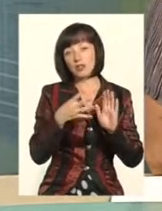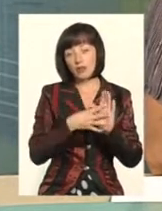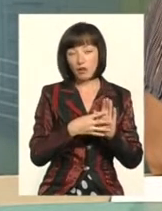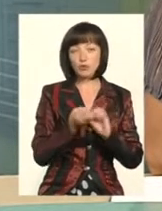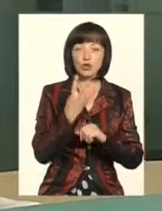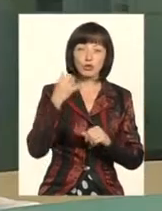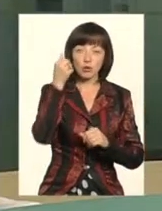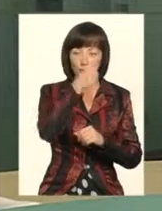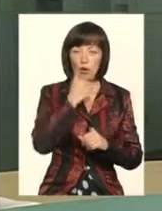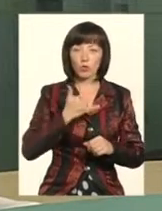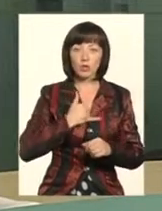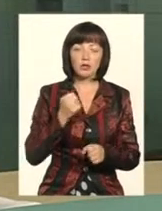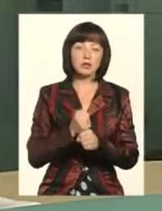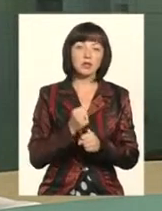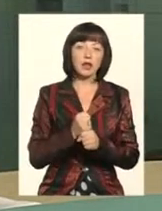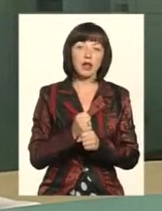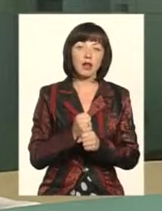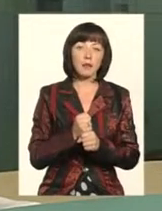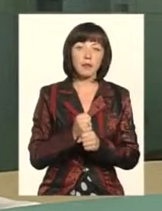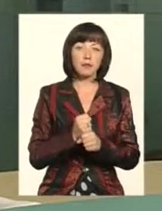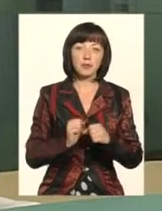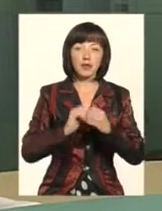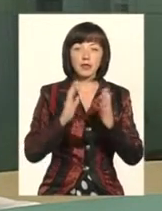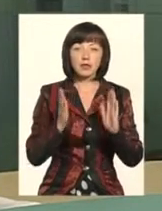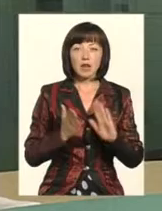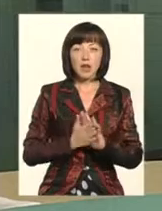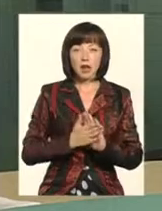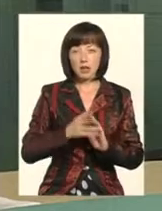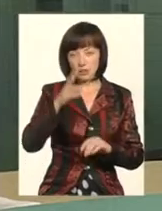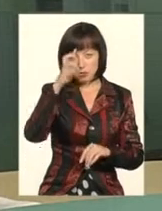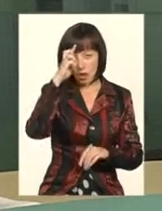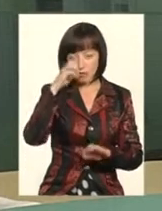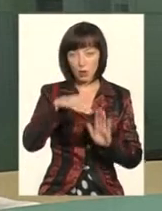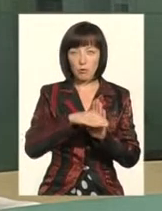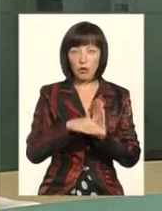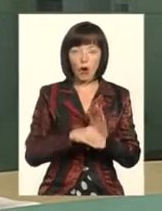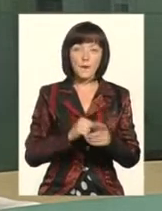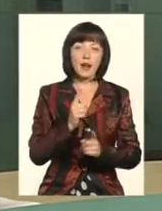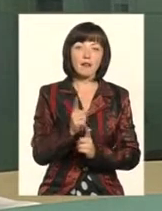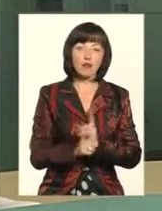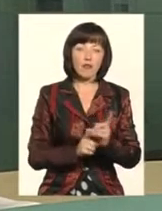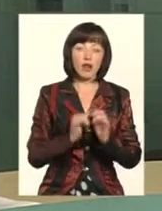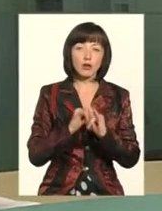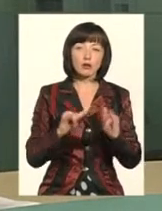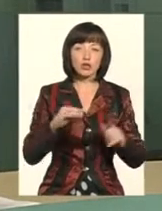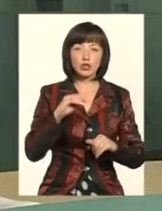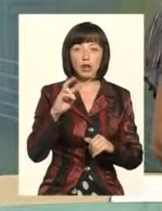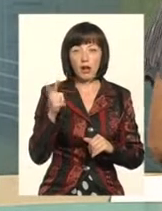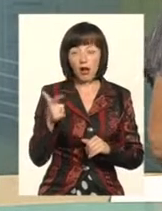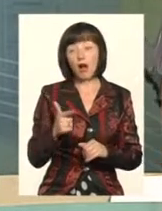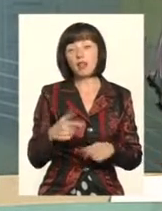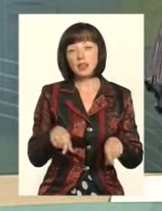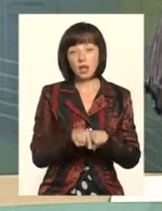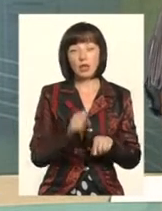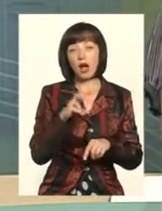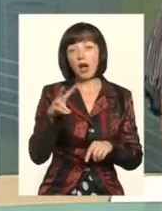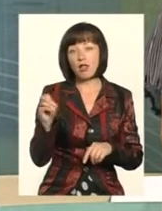2009-2014 роках в нас діяла там загальнодержавна програма реформування розвитку ЖКГ теж. Але